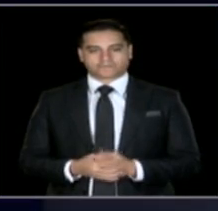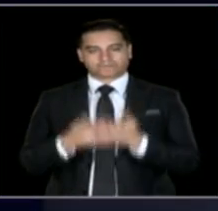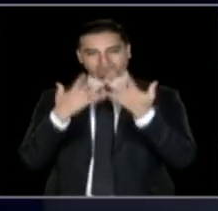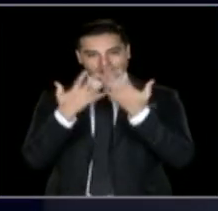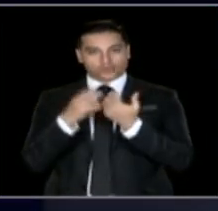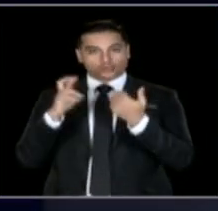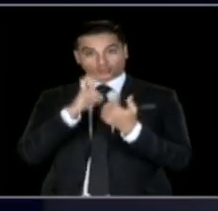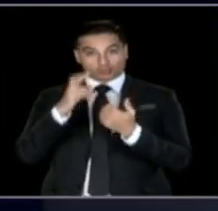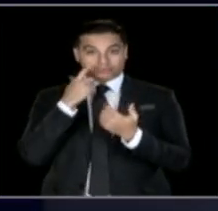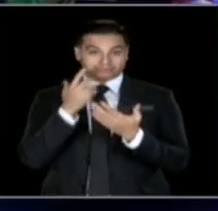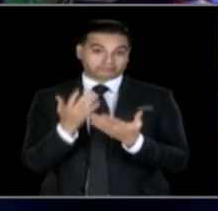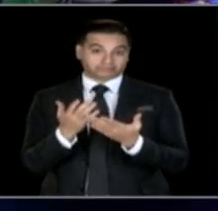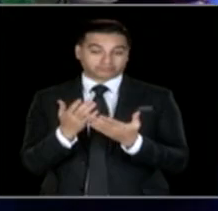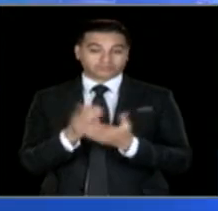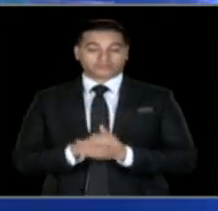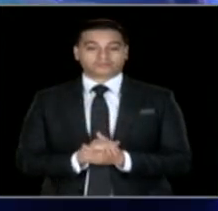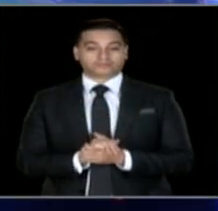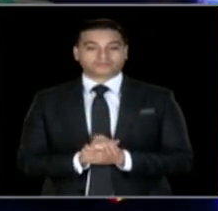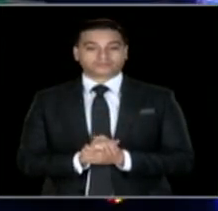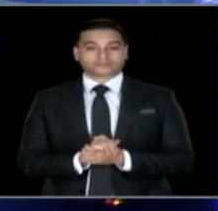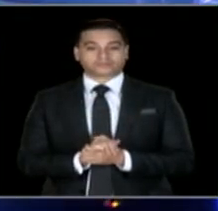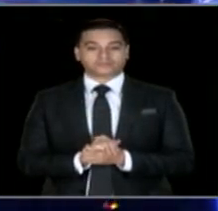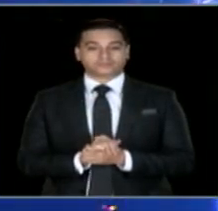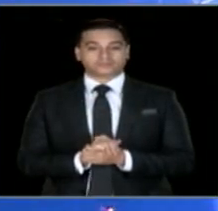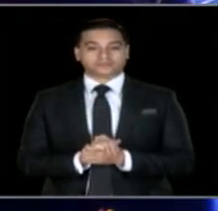قدرات ذهنية، والسؤال هو